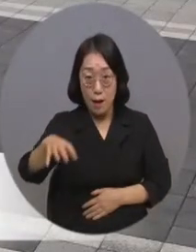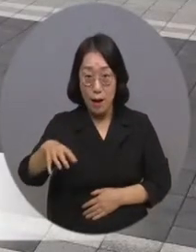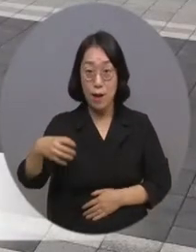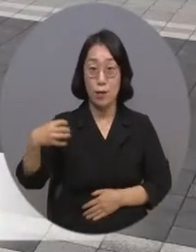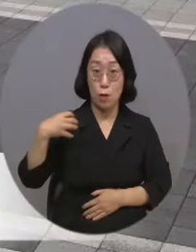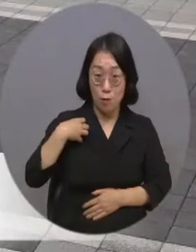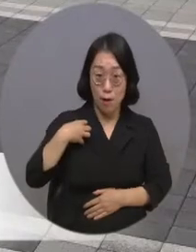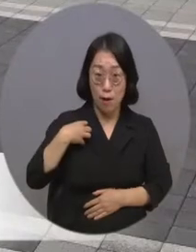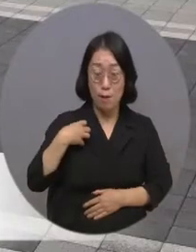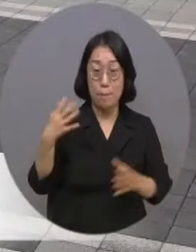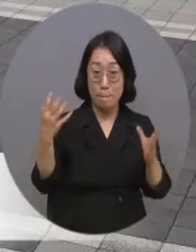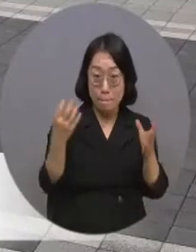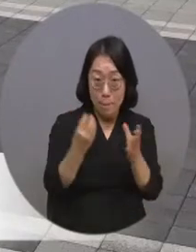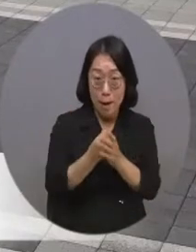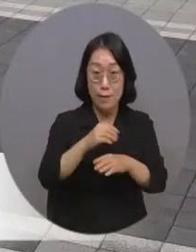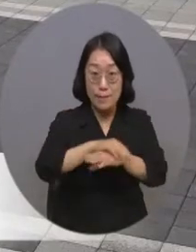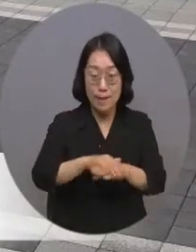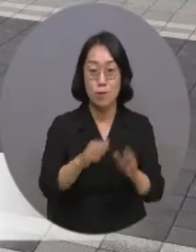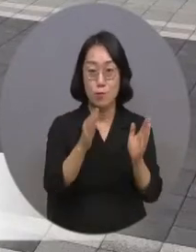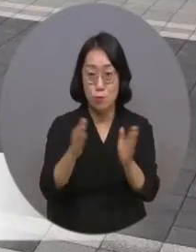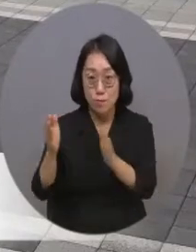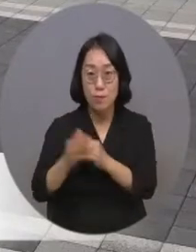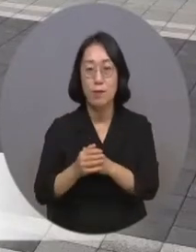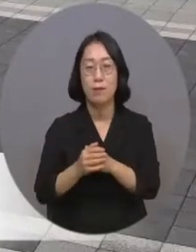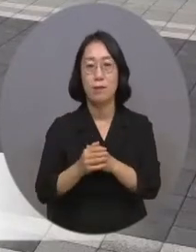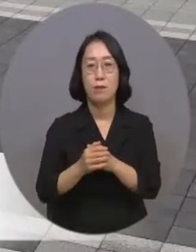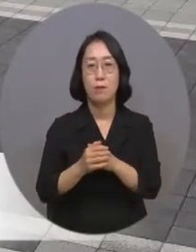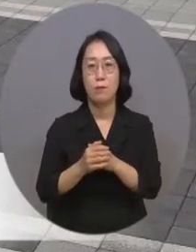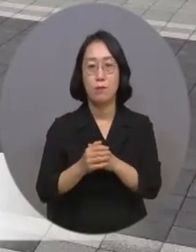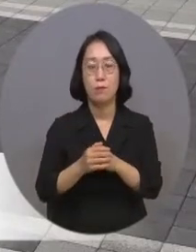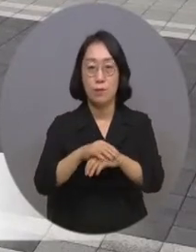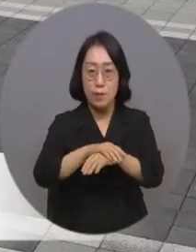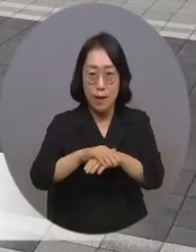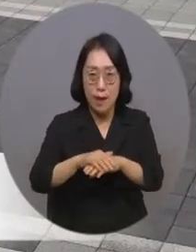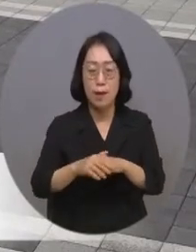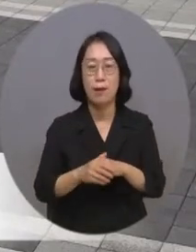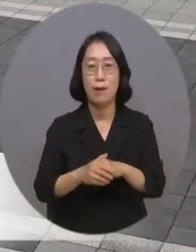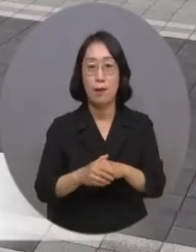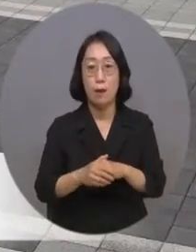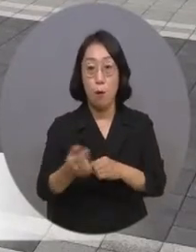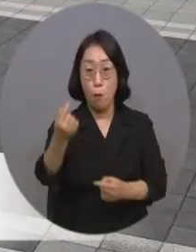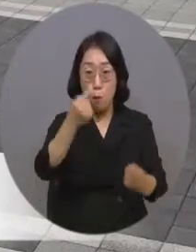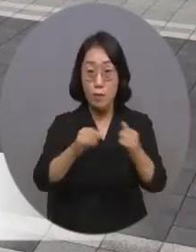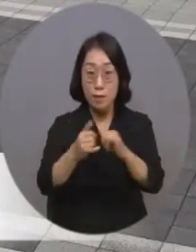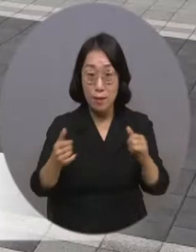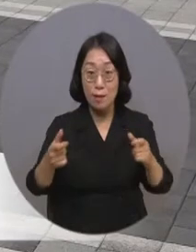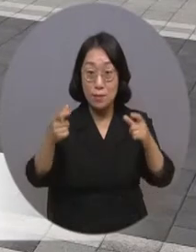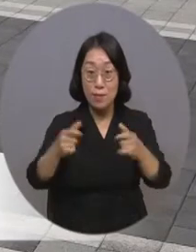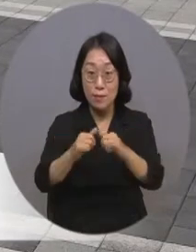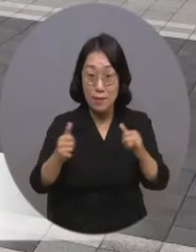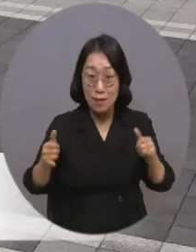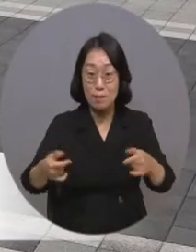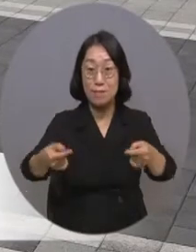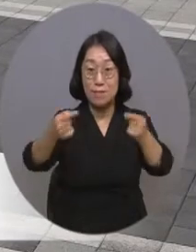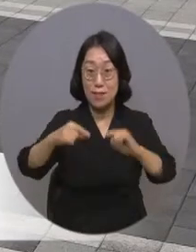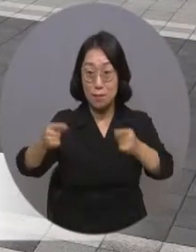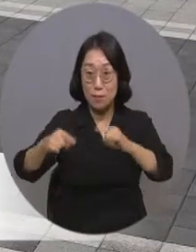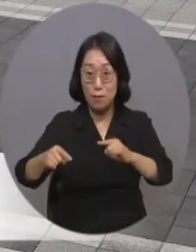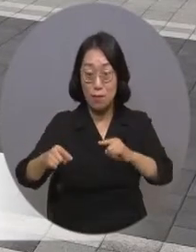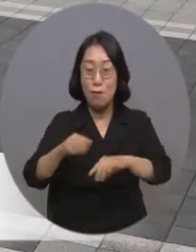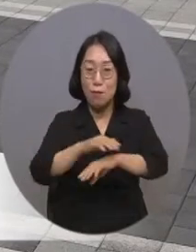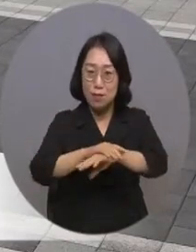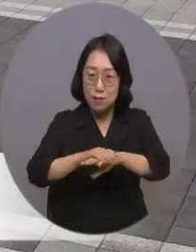해서 이번에 다채롭게 준비를 했습니다. 시민들이 워낙 많이 참석을 해주셔서